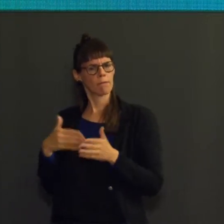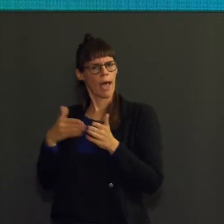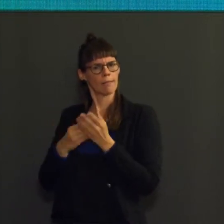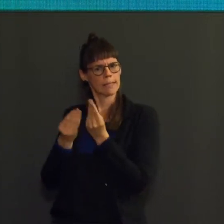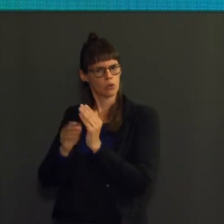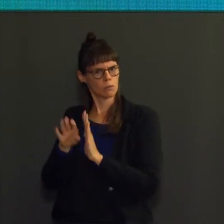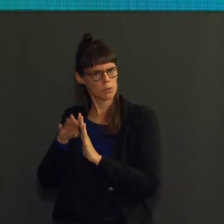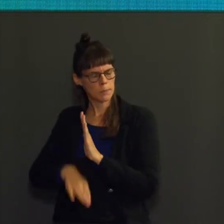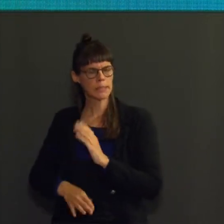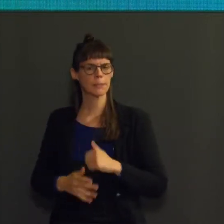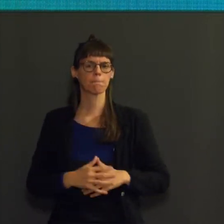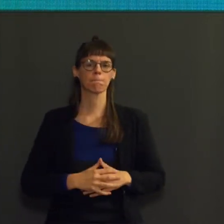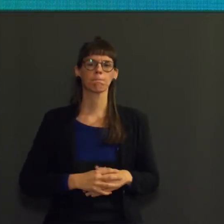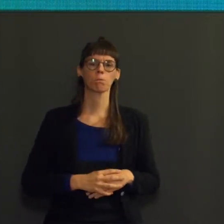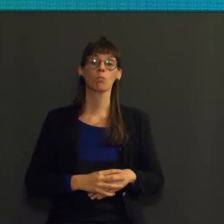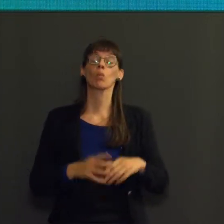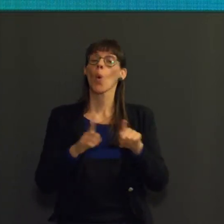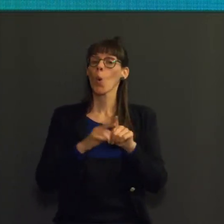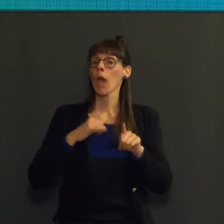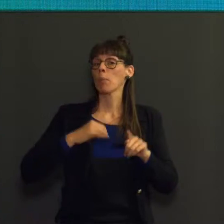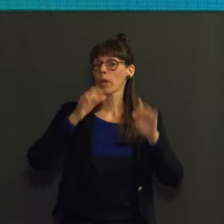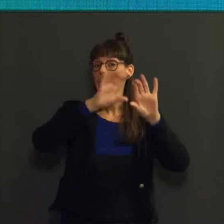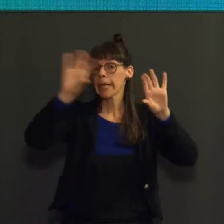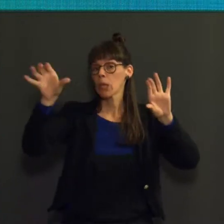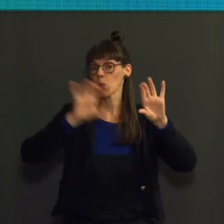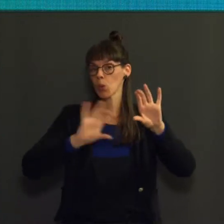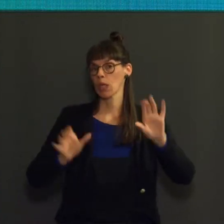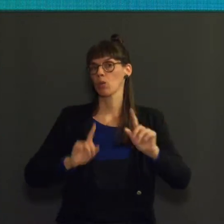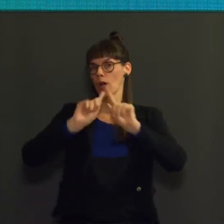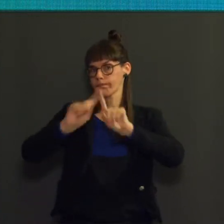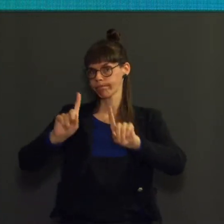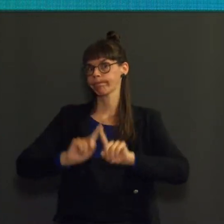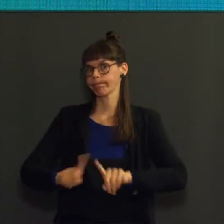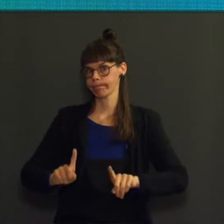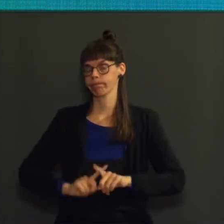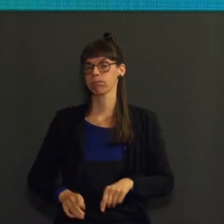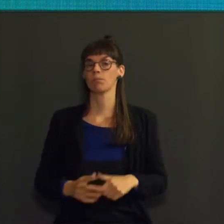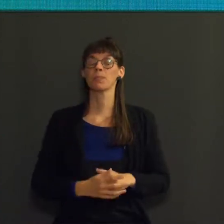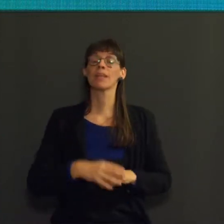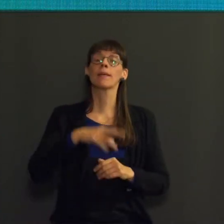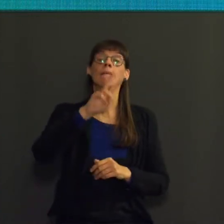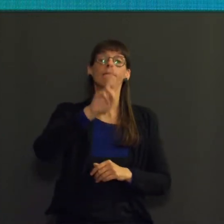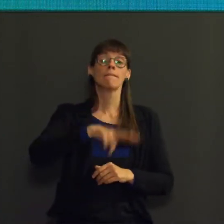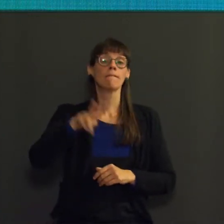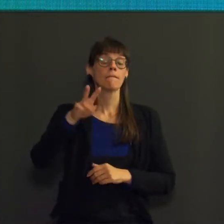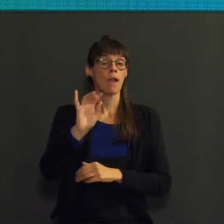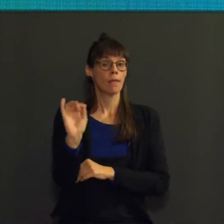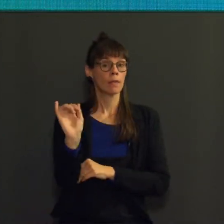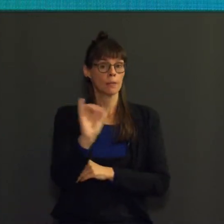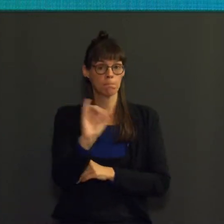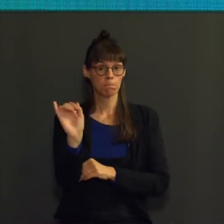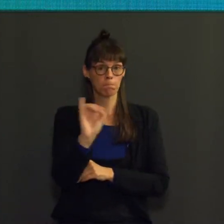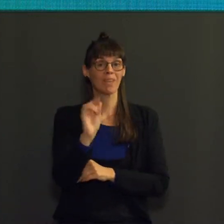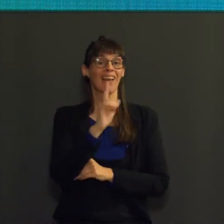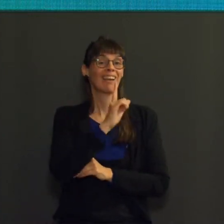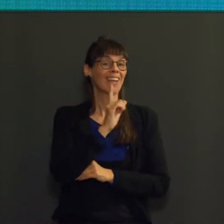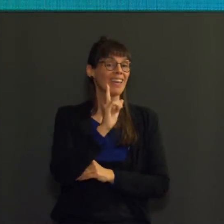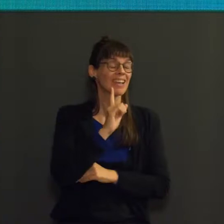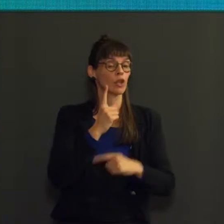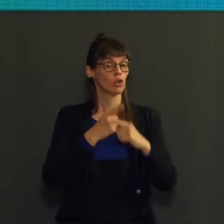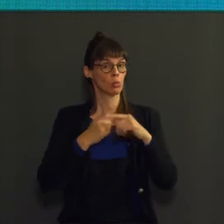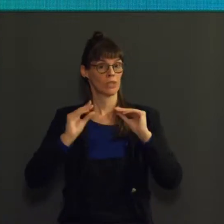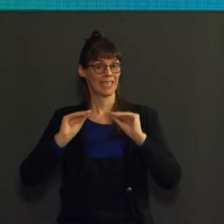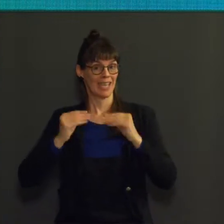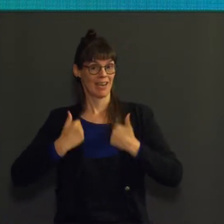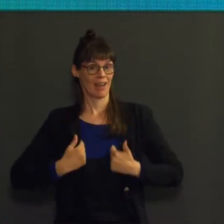Verder zijn er ook duidelijke regionale verschillen. In Vlaanderen ligt het percentage leerlingen en